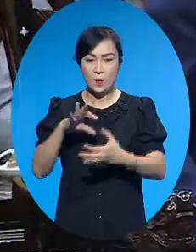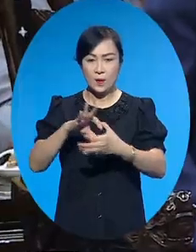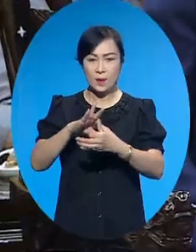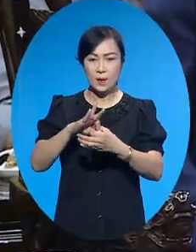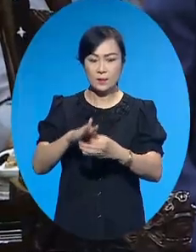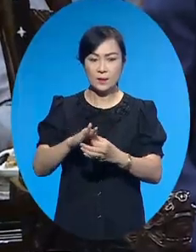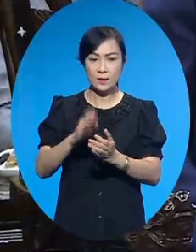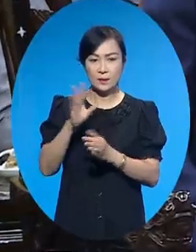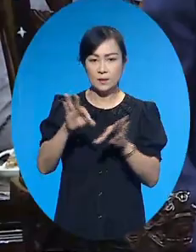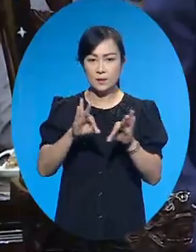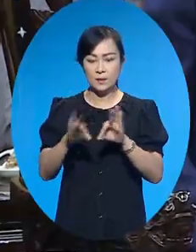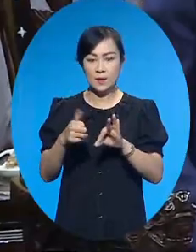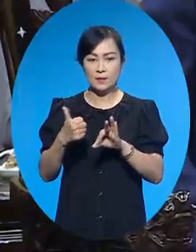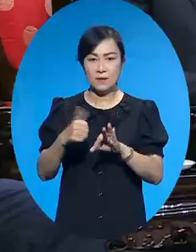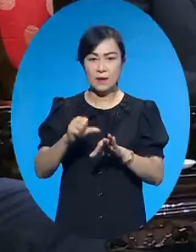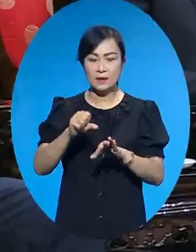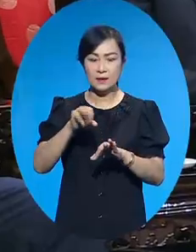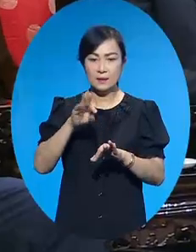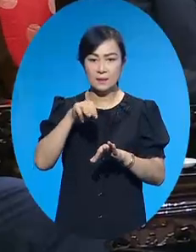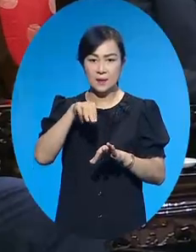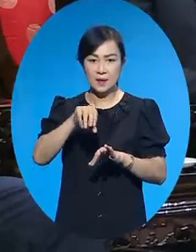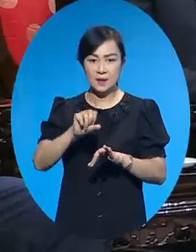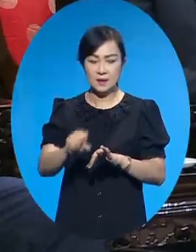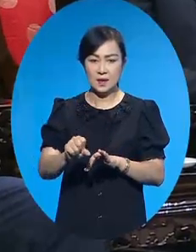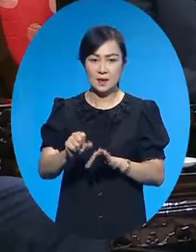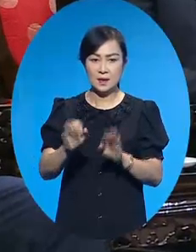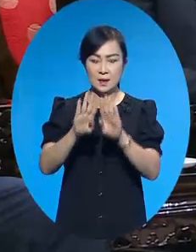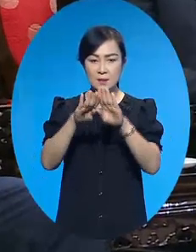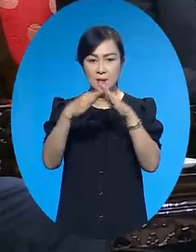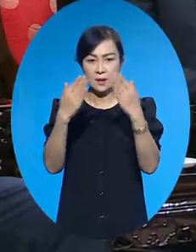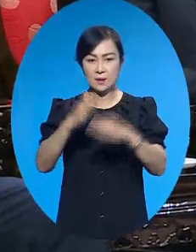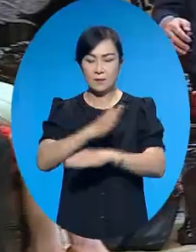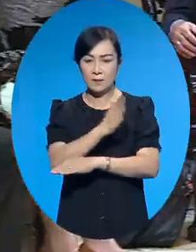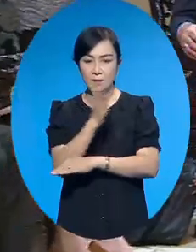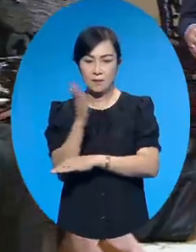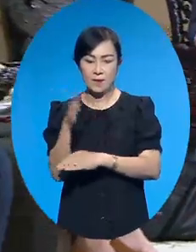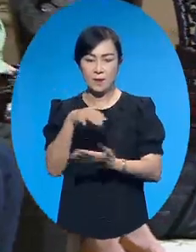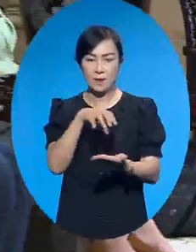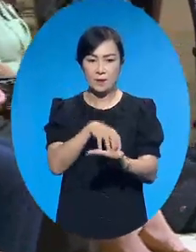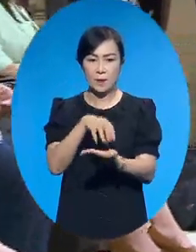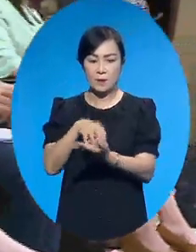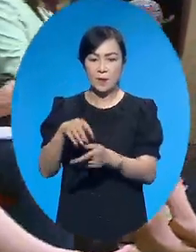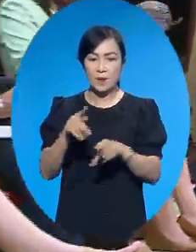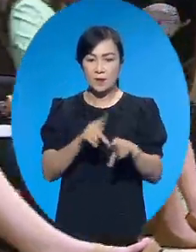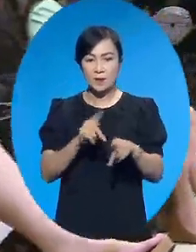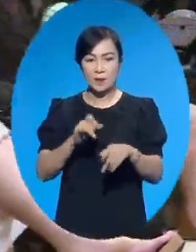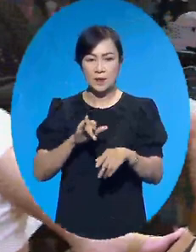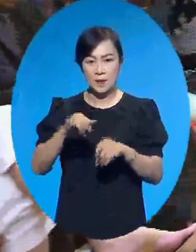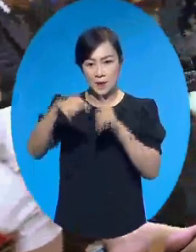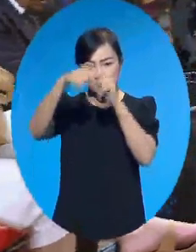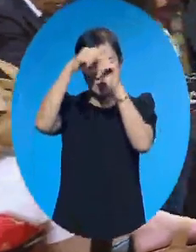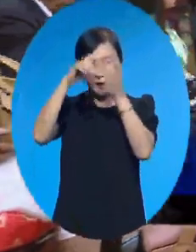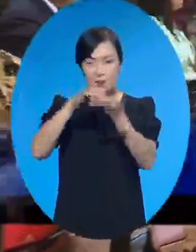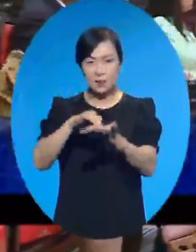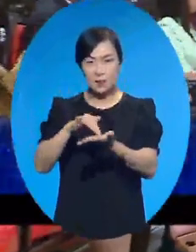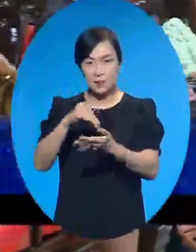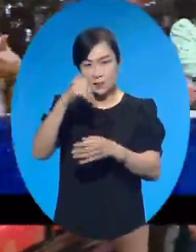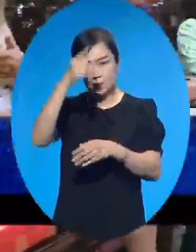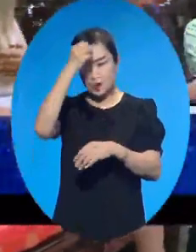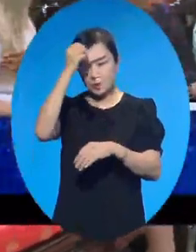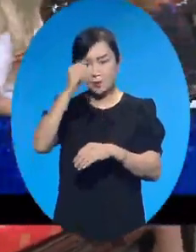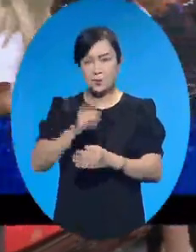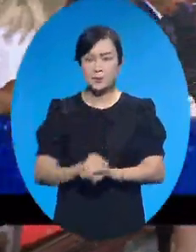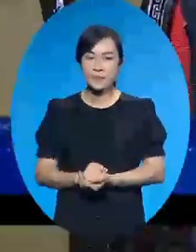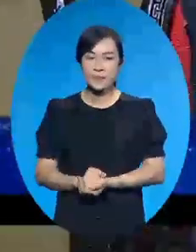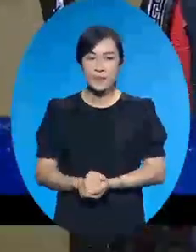tác giữa Thành phố Hồ Chí Minh và Artemisa sẽ ngày càng được mở rộng, phát triển trên các lĩnh vực kinh tế, y tế và công nghệ sinh học. Thống đốc